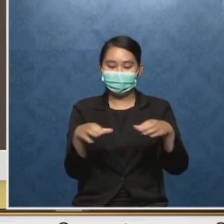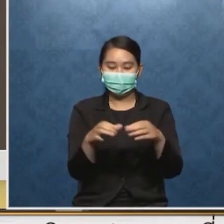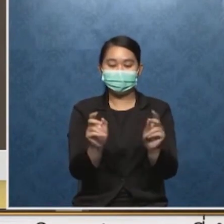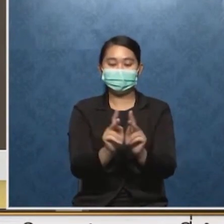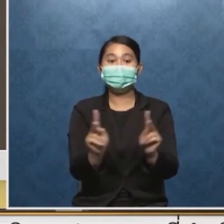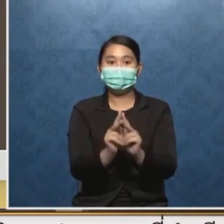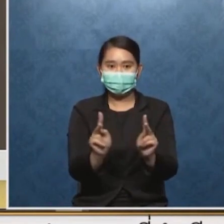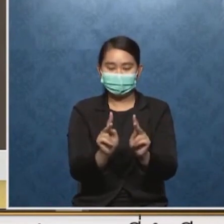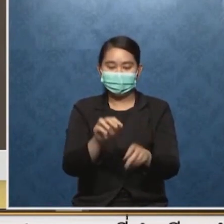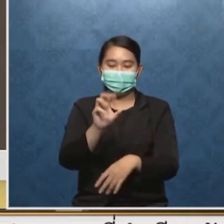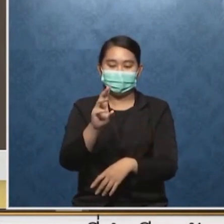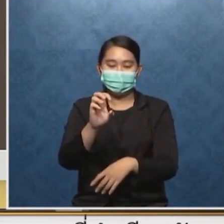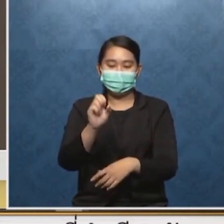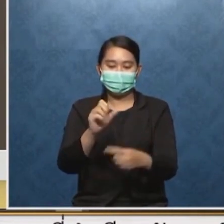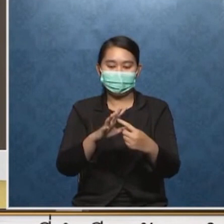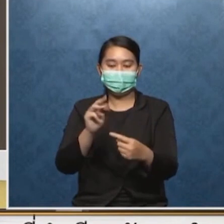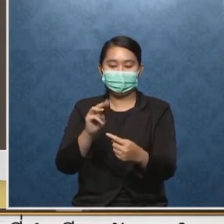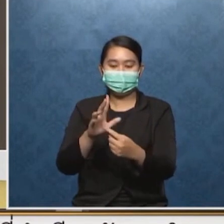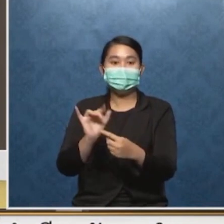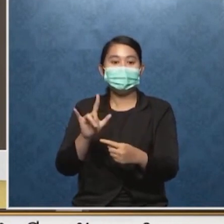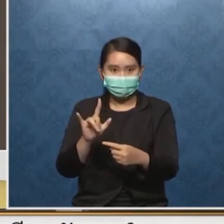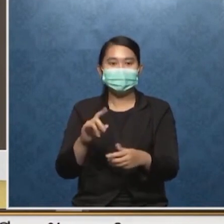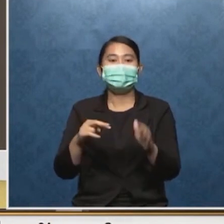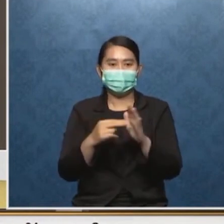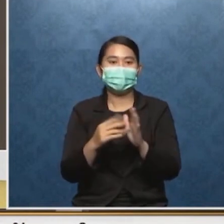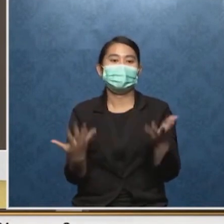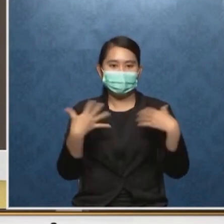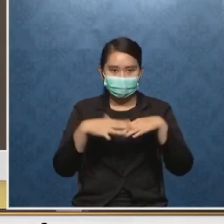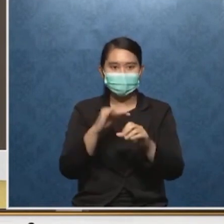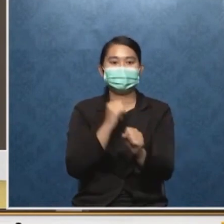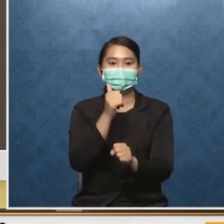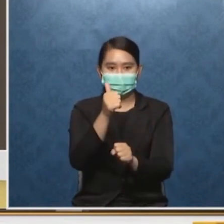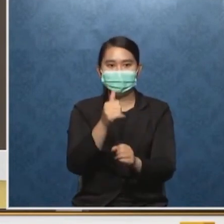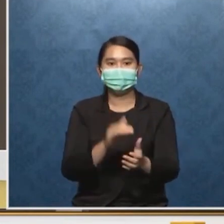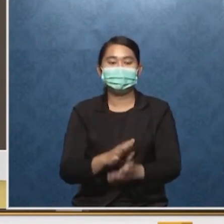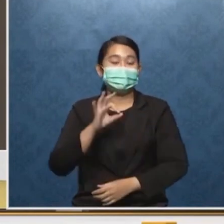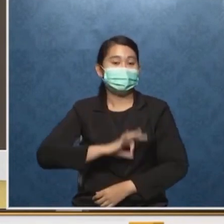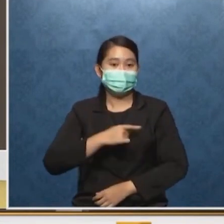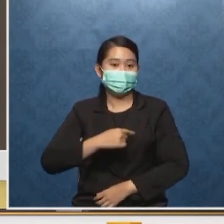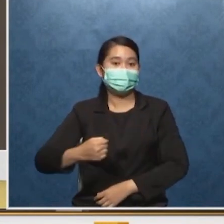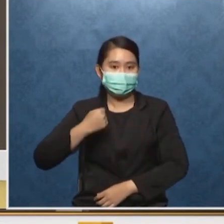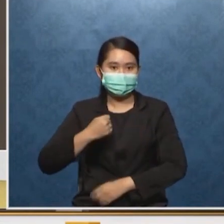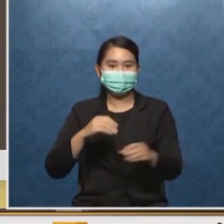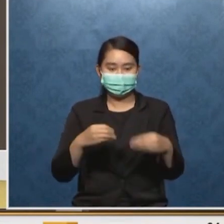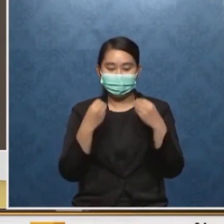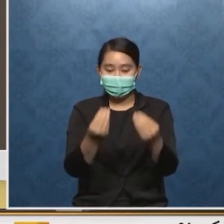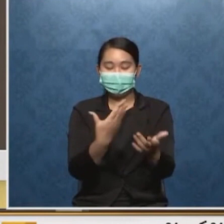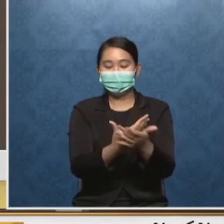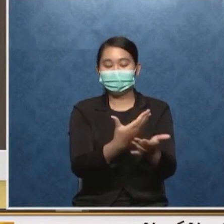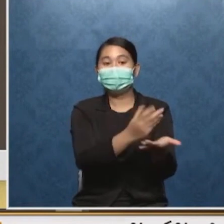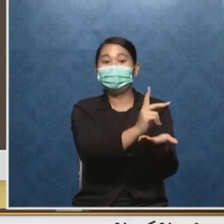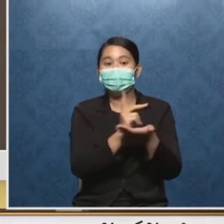พื่อที่จะมาติดตามการใช้จ่ายเงินพวกเราก็ยินดีที่จะทำเพื่อให้มั่นใจครับว่าการกู้เงินในครั้